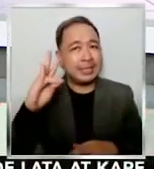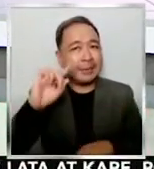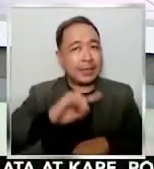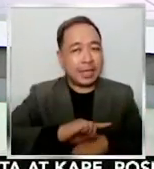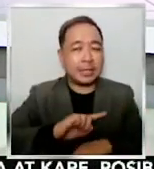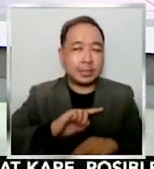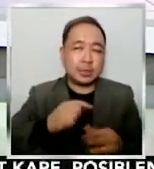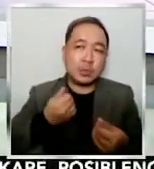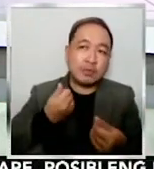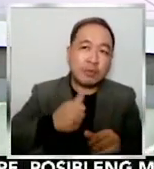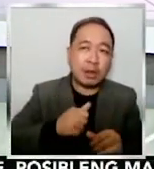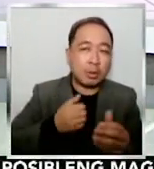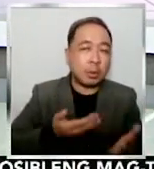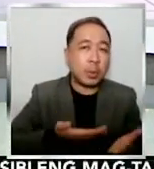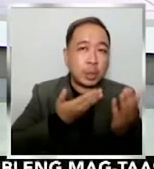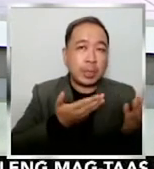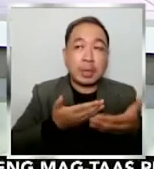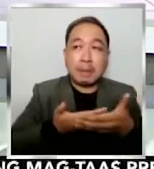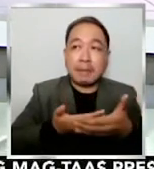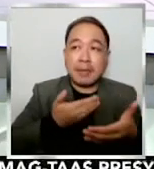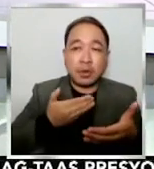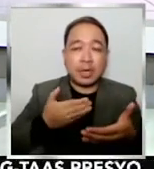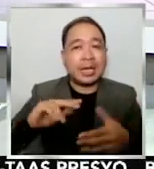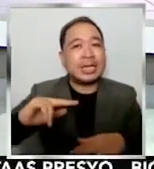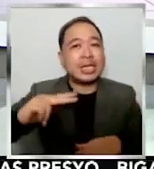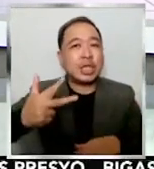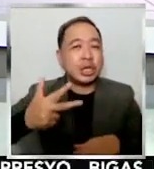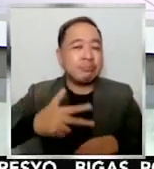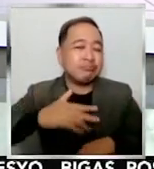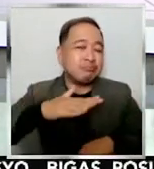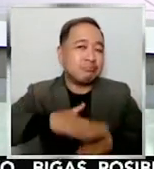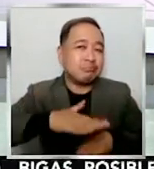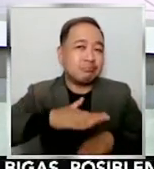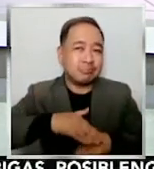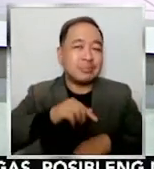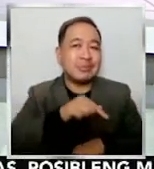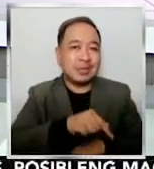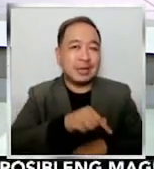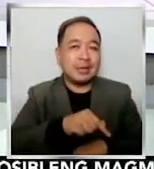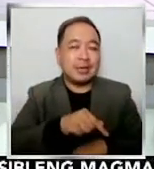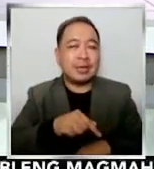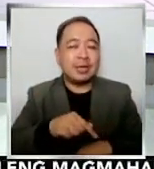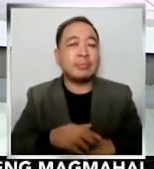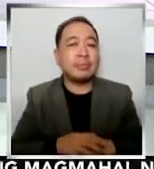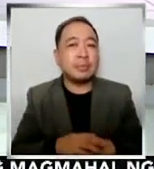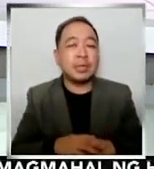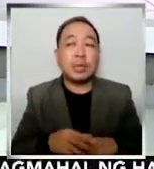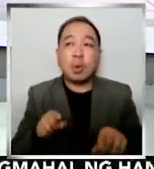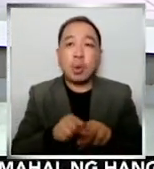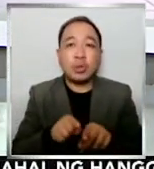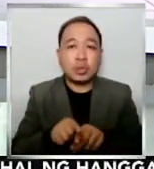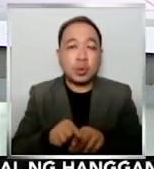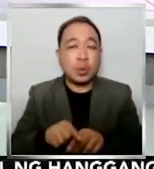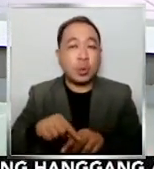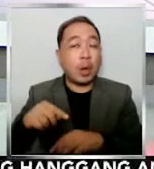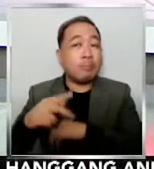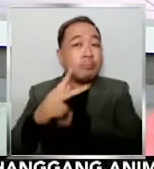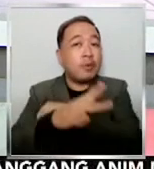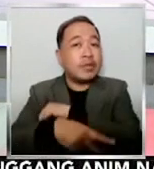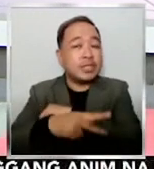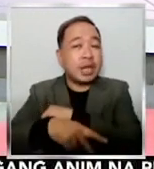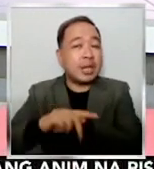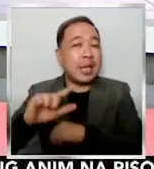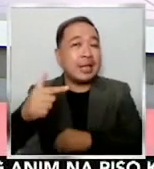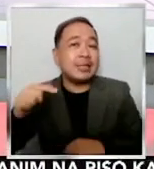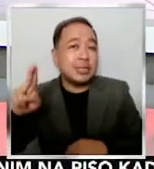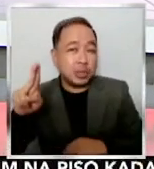rekomendasyon bago mabigyan ang tinatawag na sanitary order ng sanidad. I-endoso rin ng tanggapan ng Provincial Capital ang reklamo lalo't tumanggi